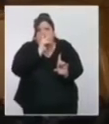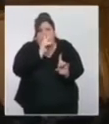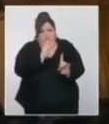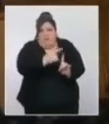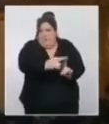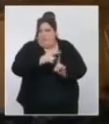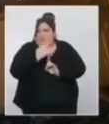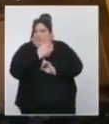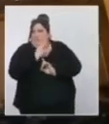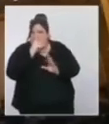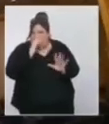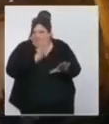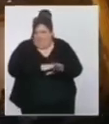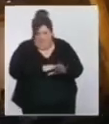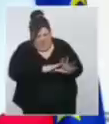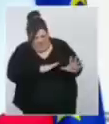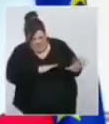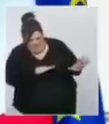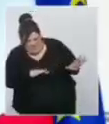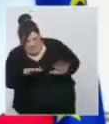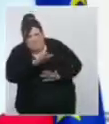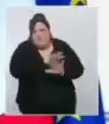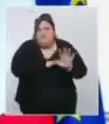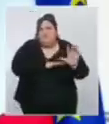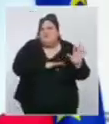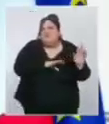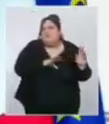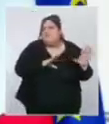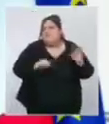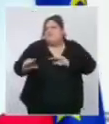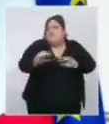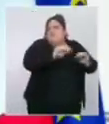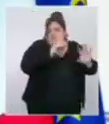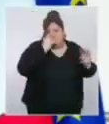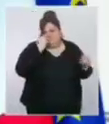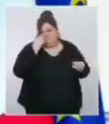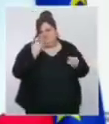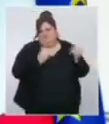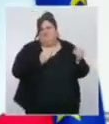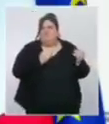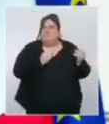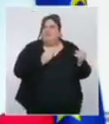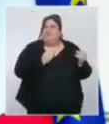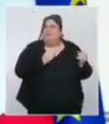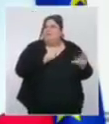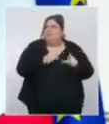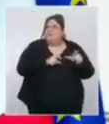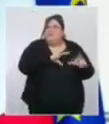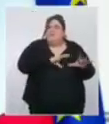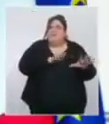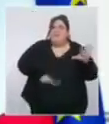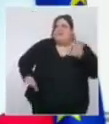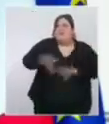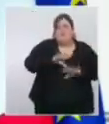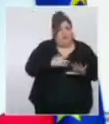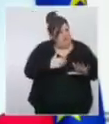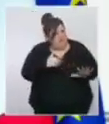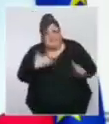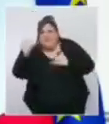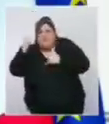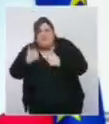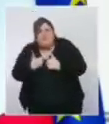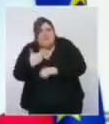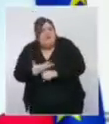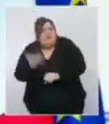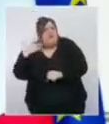discours en quelque sorte qui s'est construit je pense qu'il y a beaucoup de gens qui ont intérêt à ce que ce qu'on fait depuis des années maintenant avec l'Algérie réussissent pas